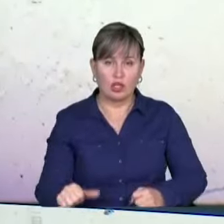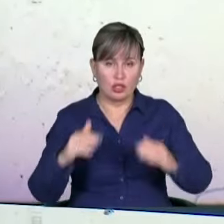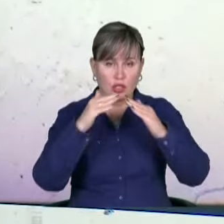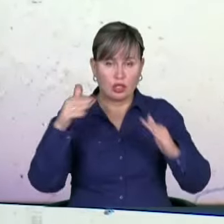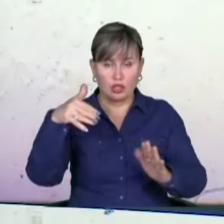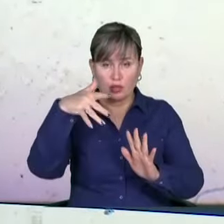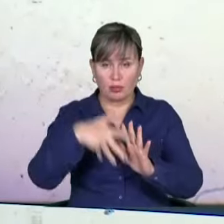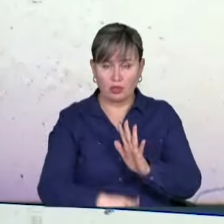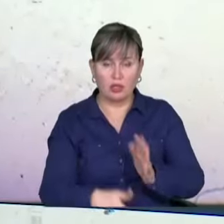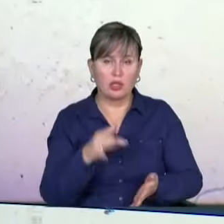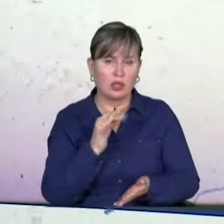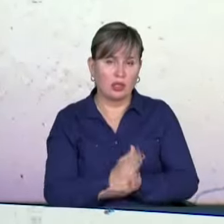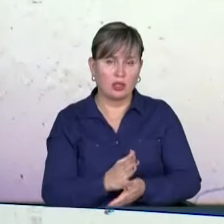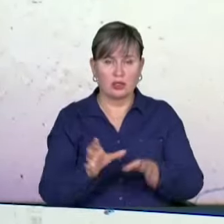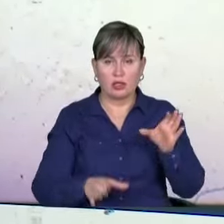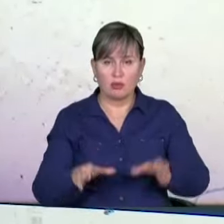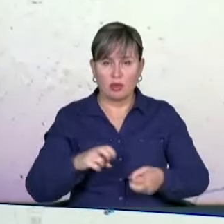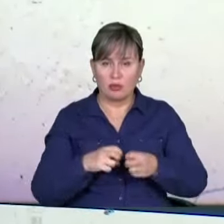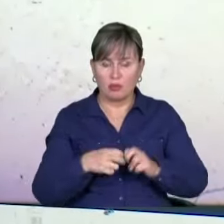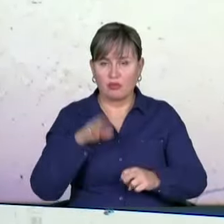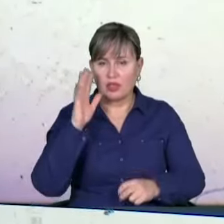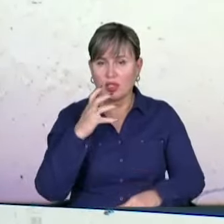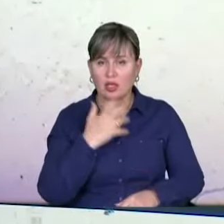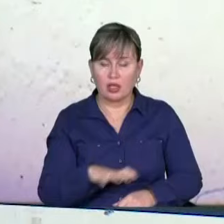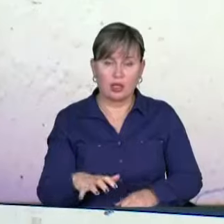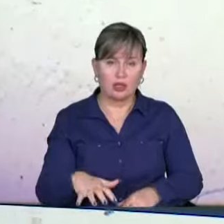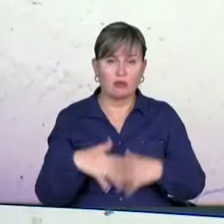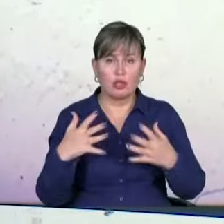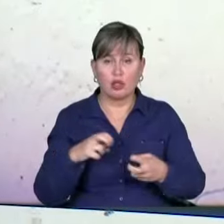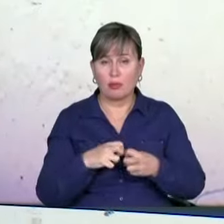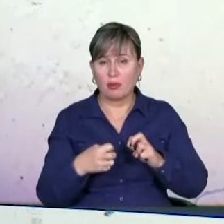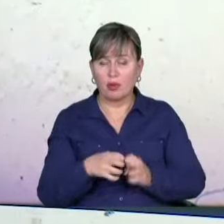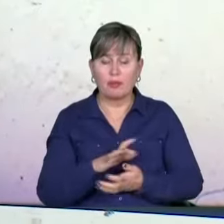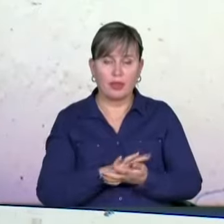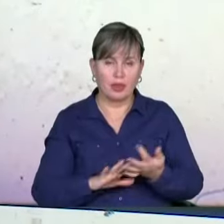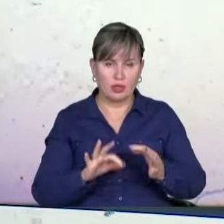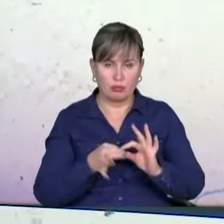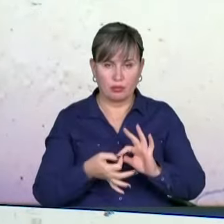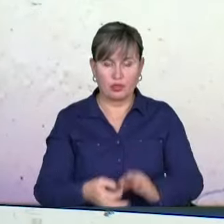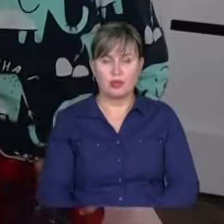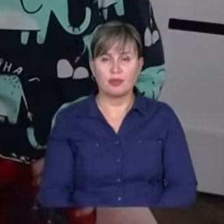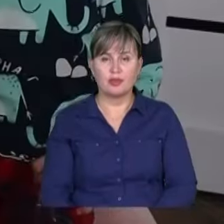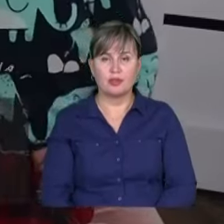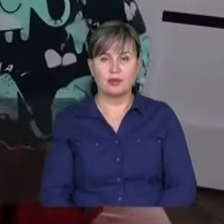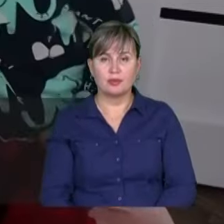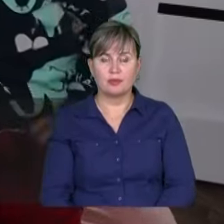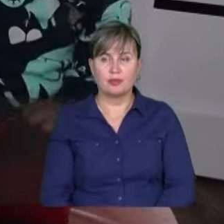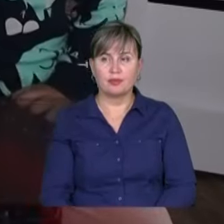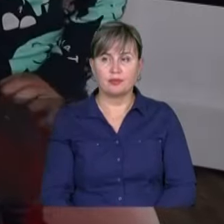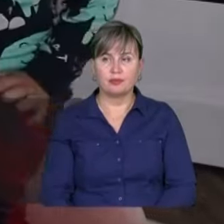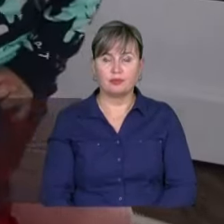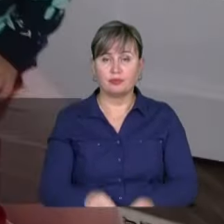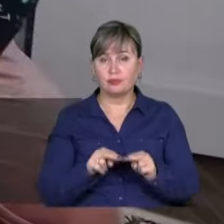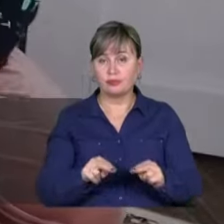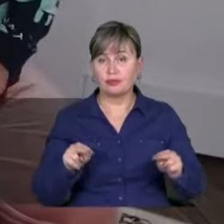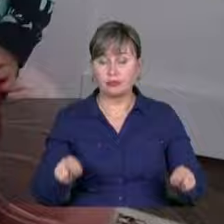протекает, имеются перебои с отоплением и горячей водой. Масштаб проблемы оценила Нургуль Алина. Жительница